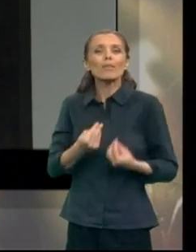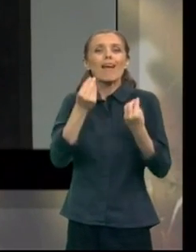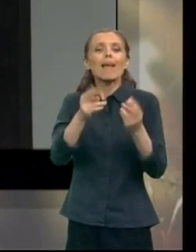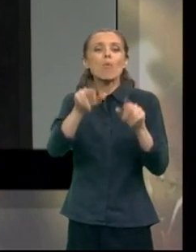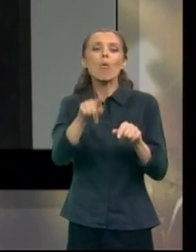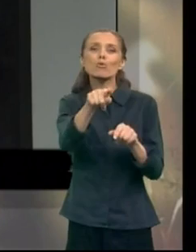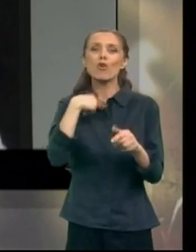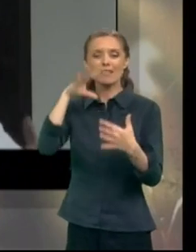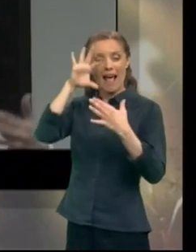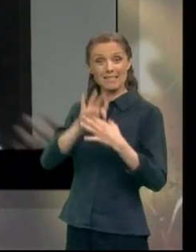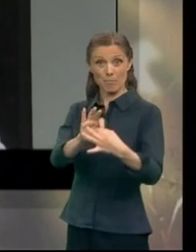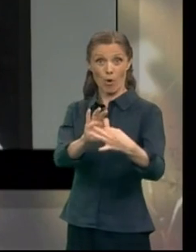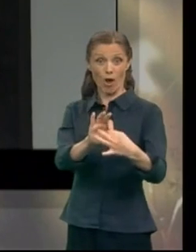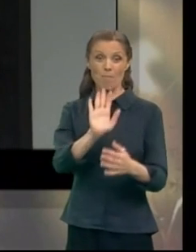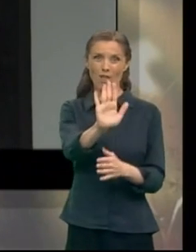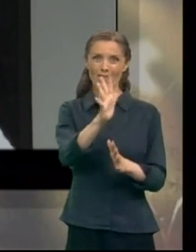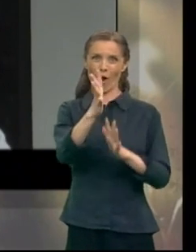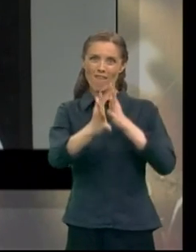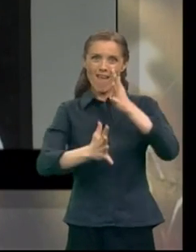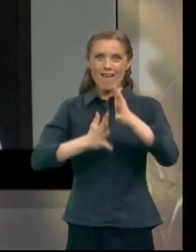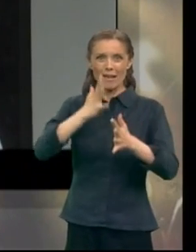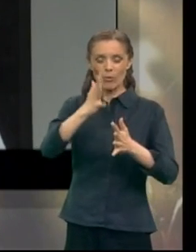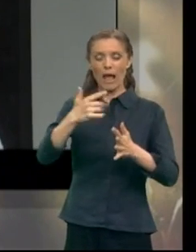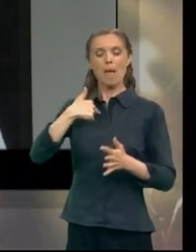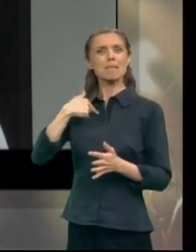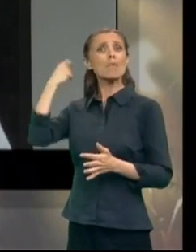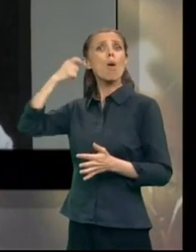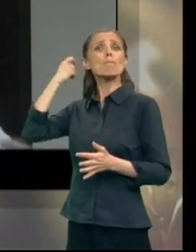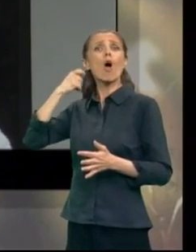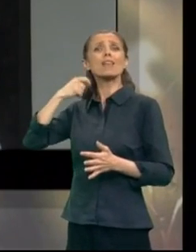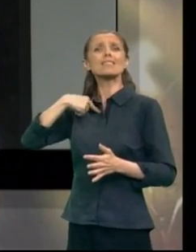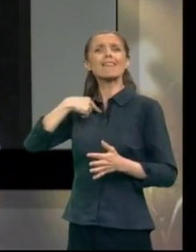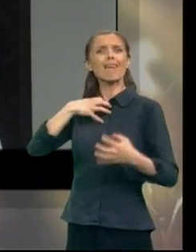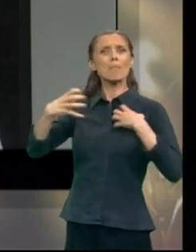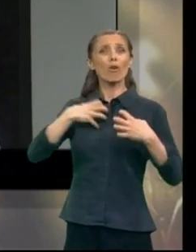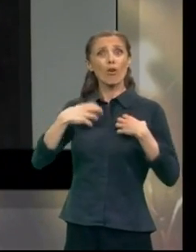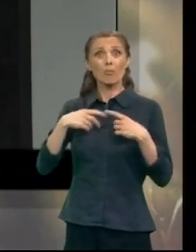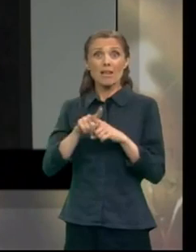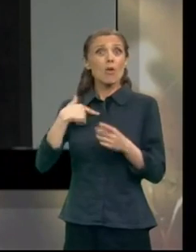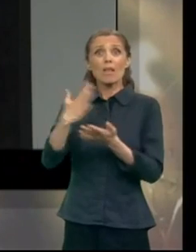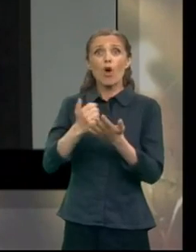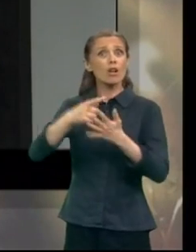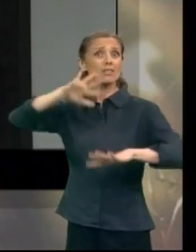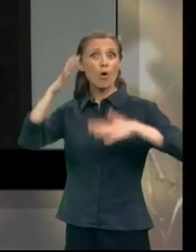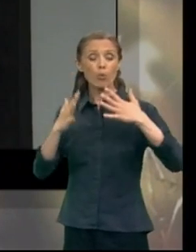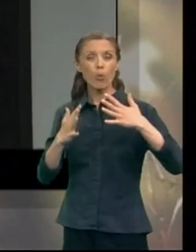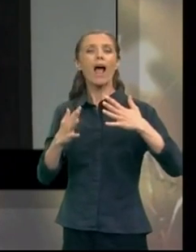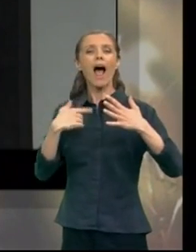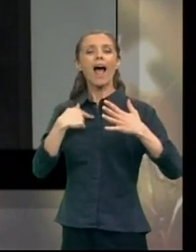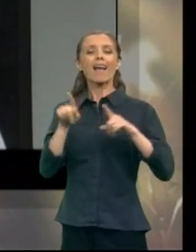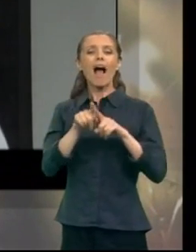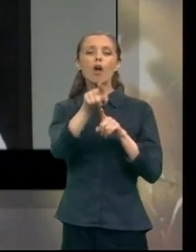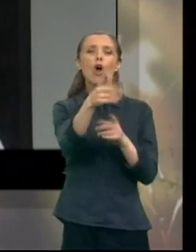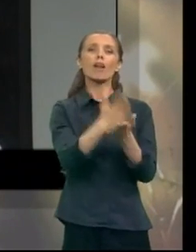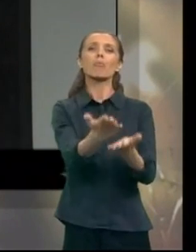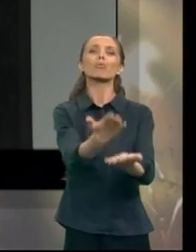njihove ruke, koje mi kao poetski performeri takođe koristimo intenzivno, da oni postanu naše ruke, a mi njihov glas